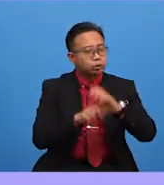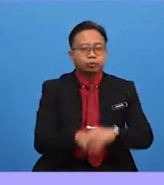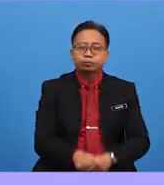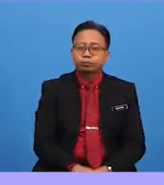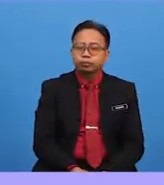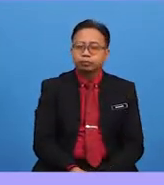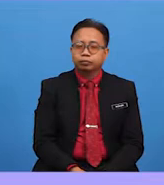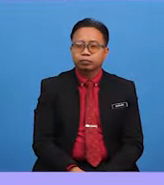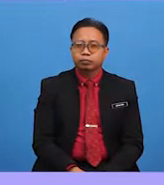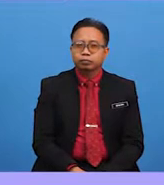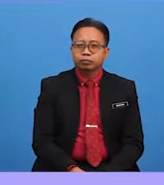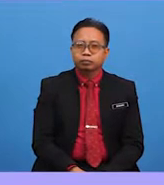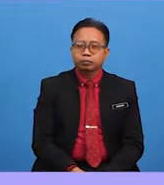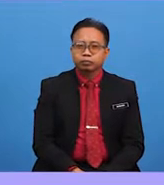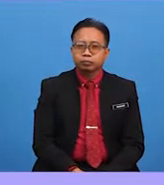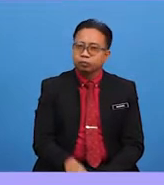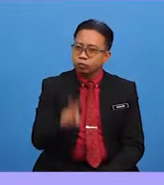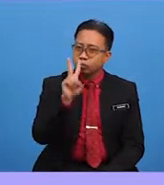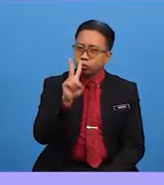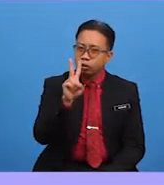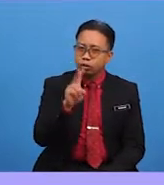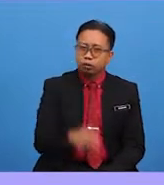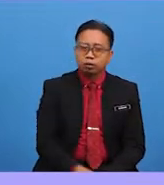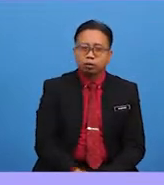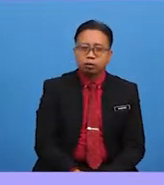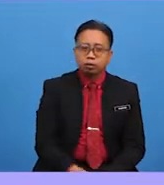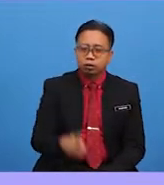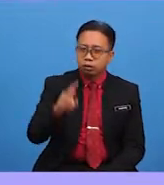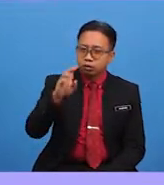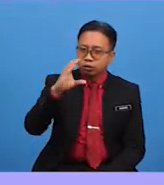Kerusi. Jawapan yang kedua,